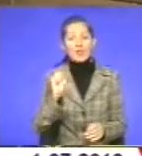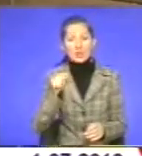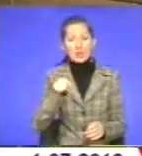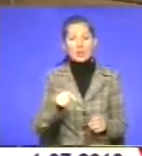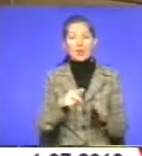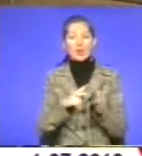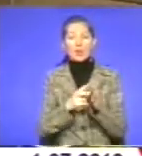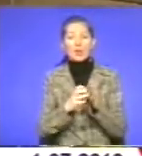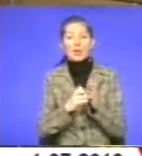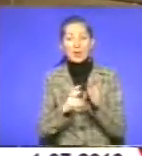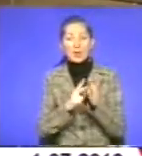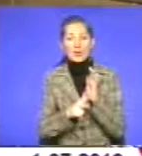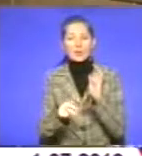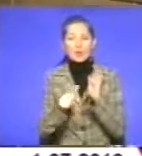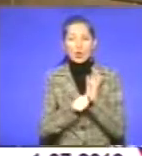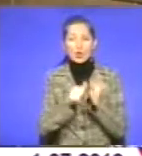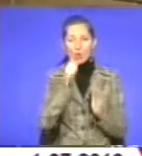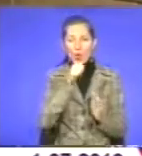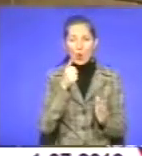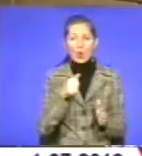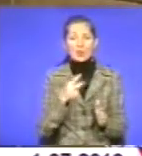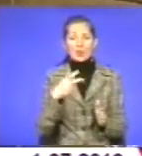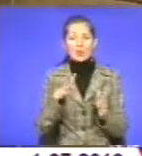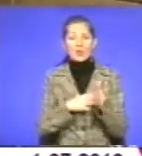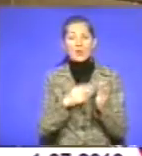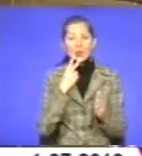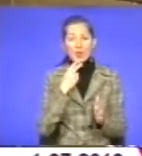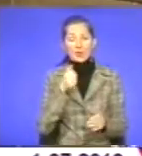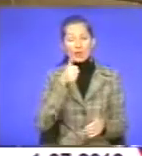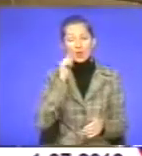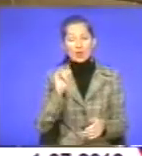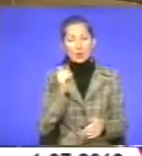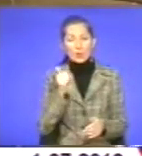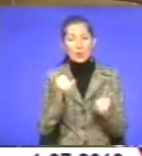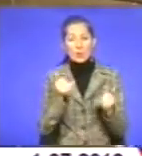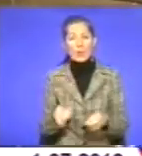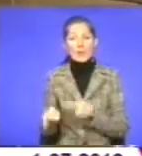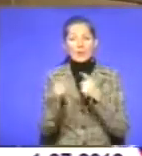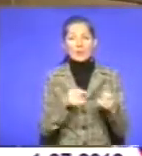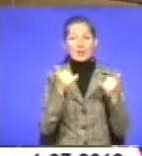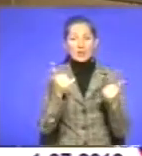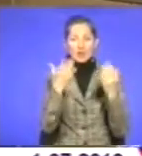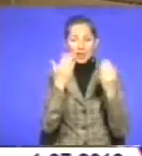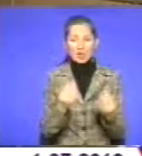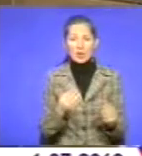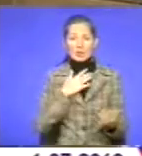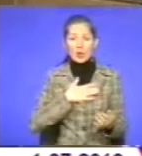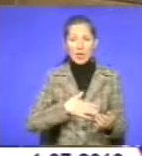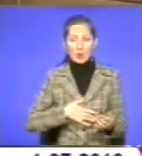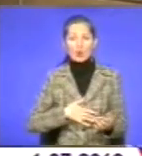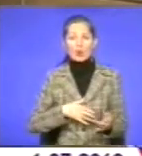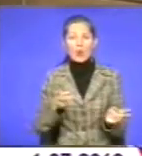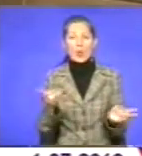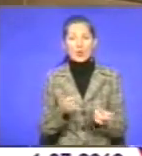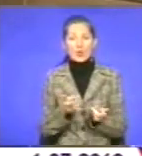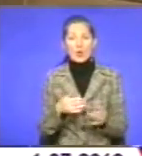1876 року, 29 червня. І тому що вчора субота, то ми перенесли на сьогоднішній день, і з приємністю ми мусимо